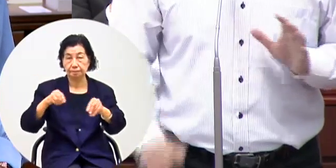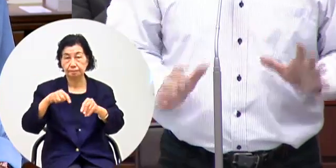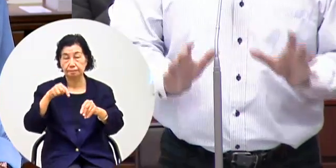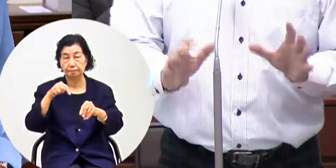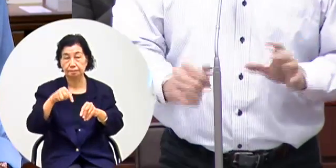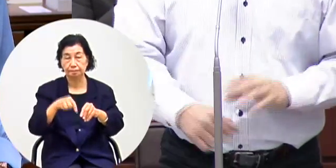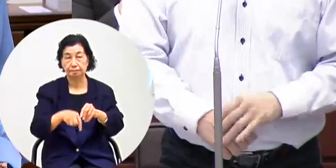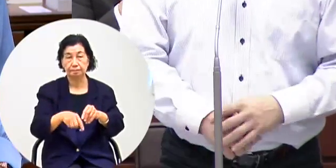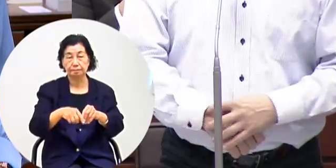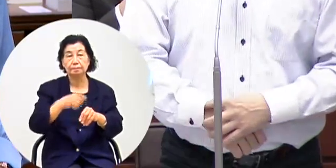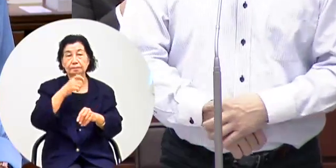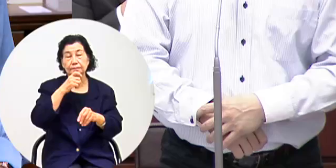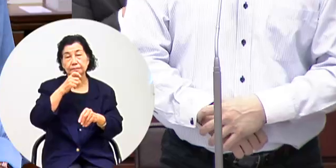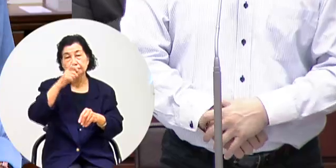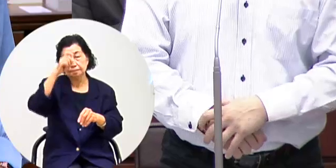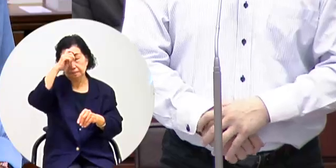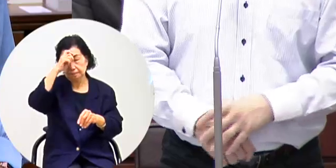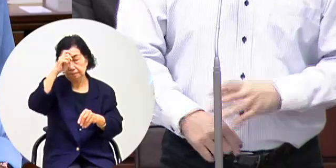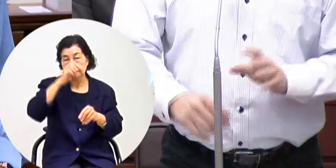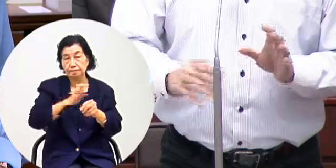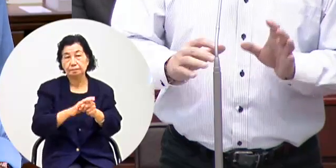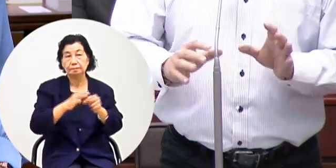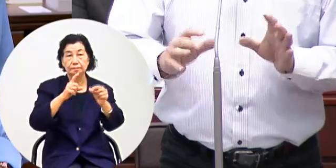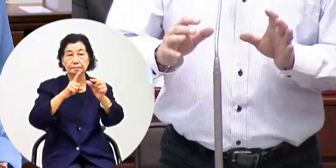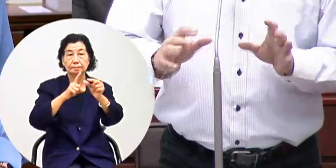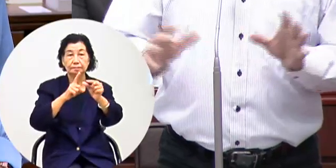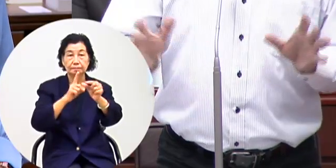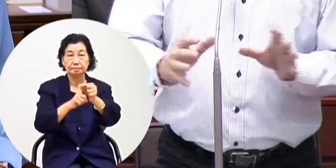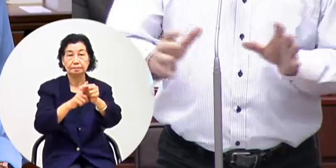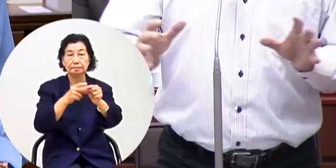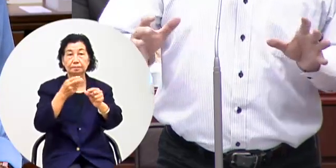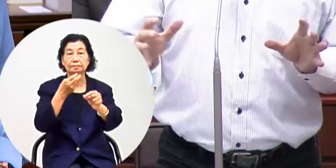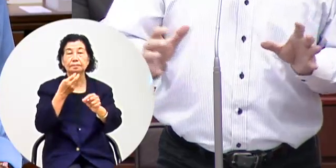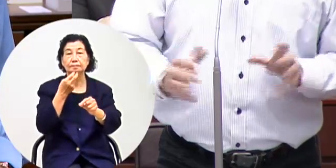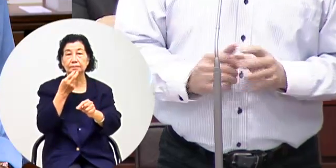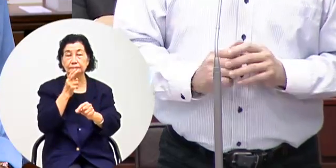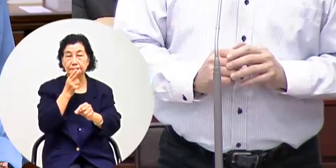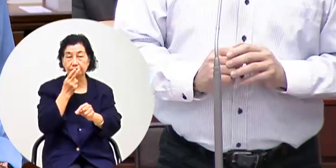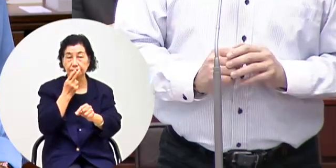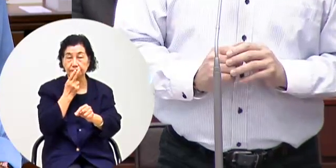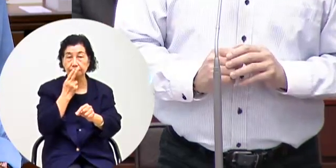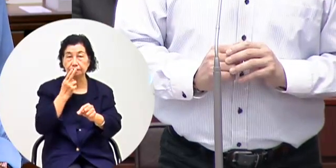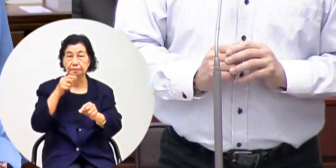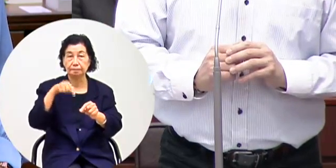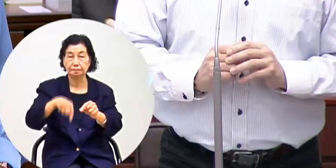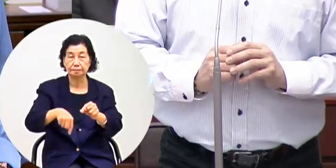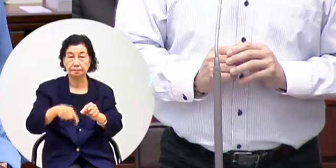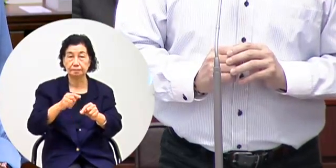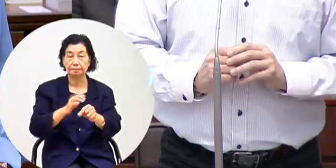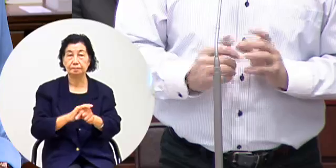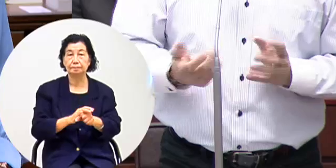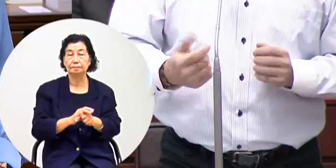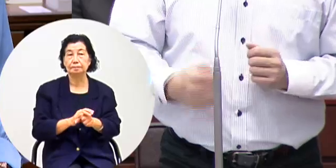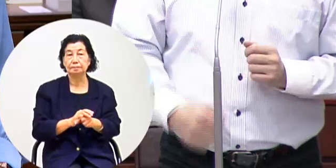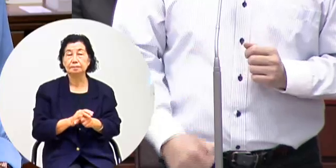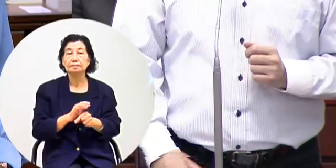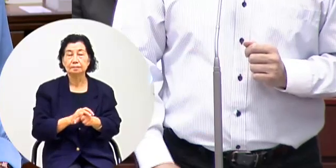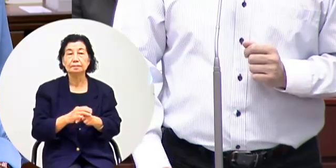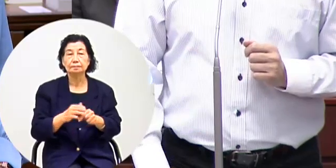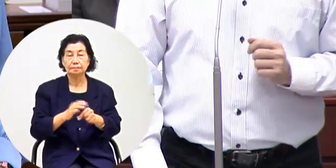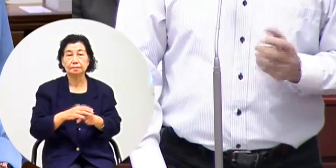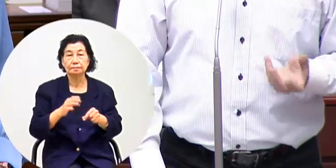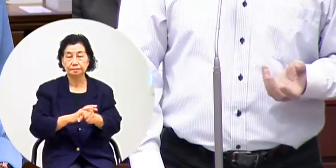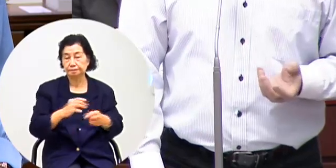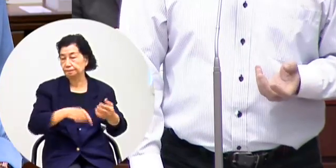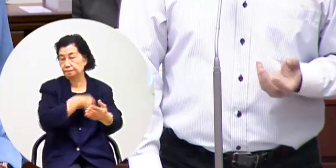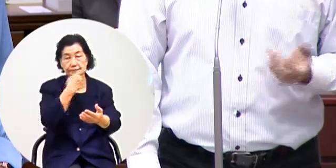push， 在鼓励立委在这件事情啊，所以一次就把它做到定位，这样其实是最期待的。所以也在跟议